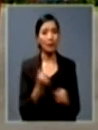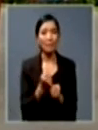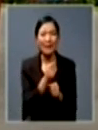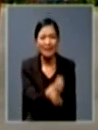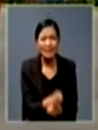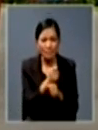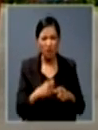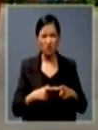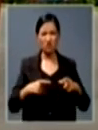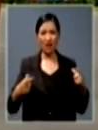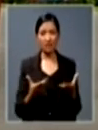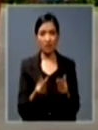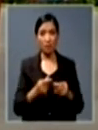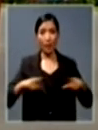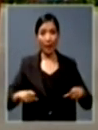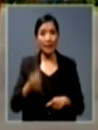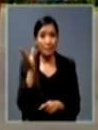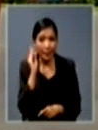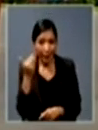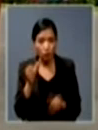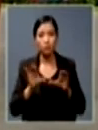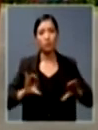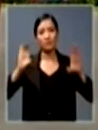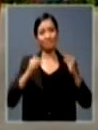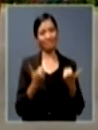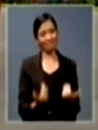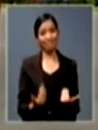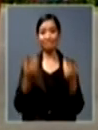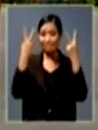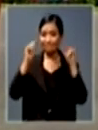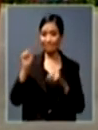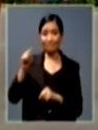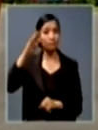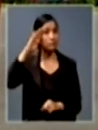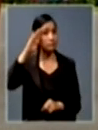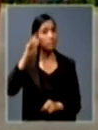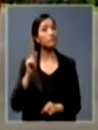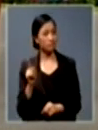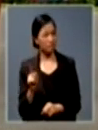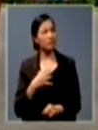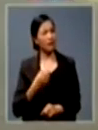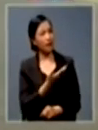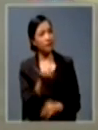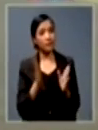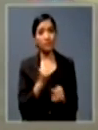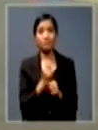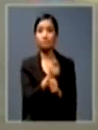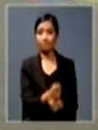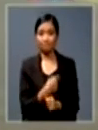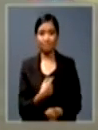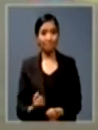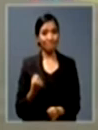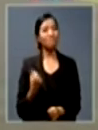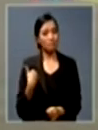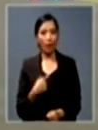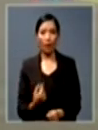จะได้ยินคำว่าแปลงใหญ่เนี่ยในยุคสมัยของรัฐบาลชุดนี้นะครับท่านนายกรัฐมนตรีพลเอกประยุทธ์จันทร์โอชาเนี่ยอยากให้เกษตรกรเนี่ยมีความแข็งแรงมีความมั่นค